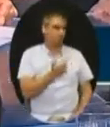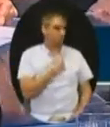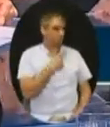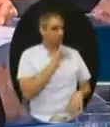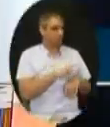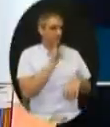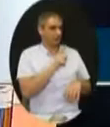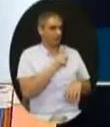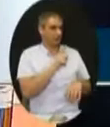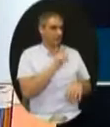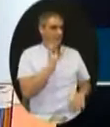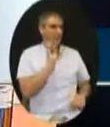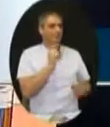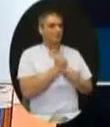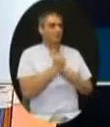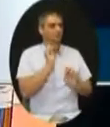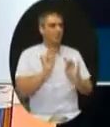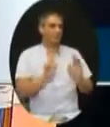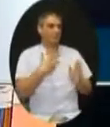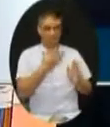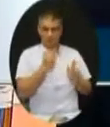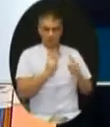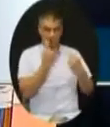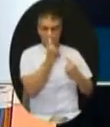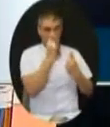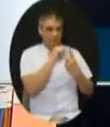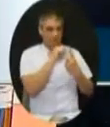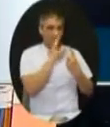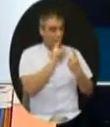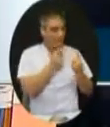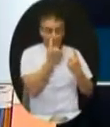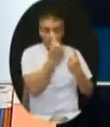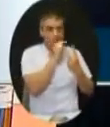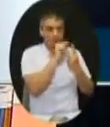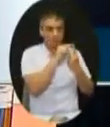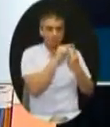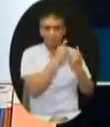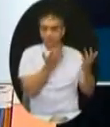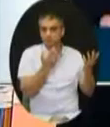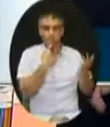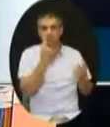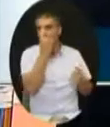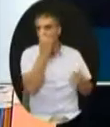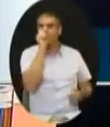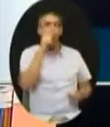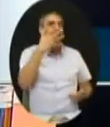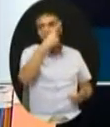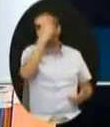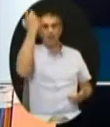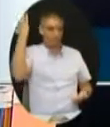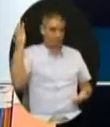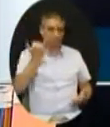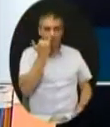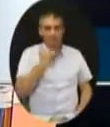יותר רגישים תמיד לאנטי. אנחנו תמיד ניקח את המקרה הבודד. אפילו אם הוא מקרה בודד, או אפילו אם נגיד כאן אחד חלקי מאה,